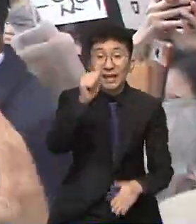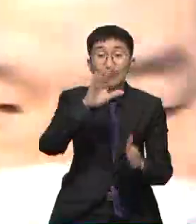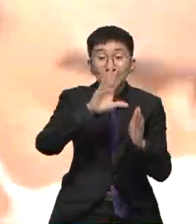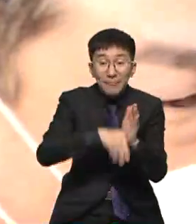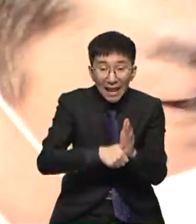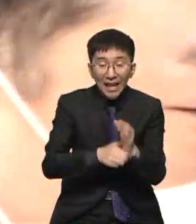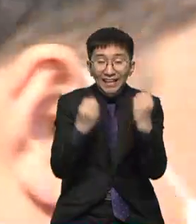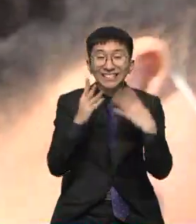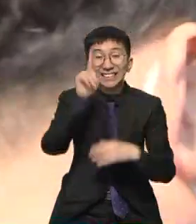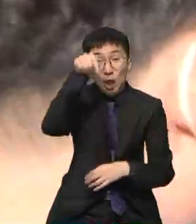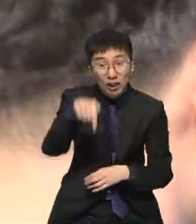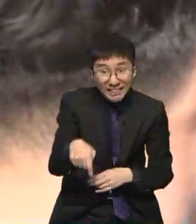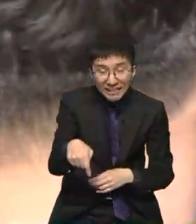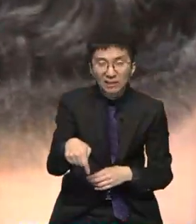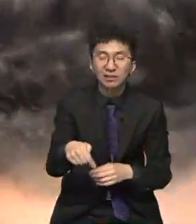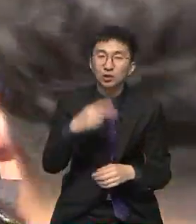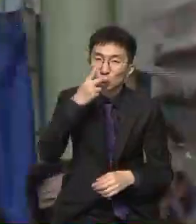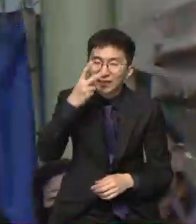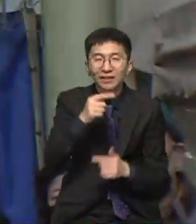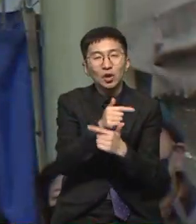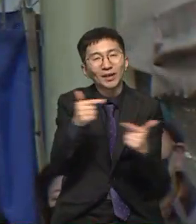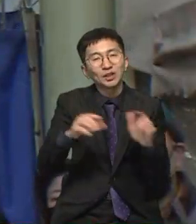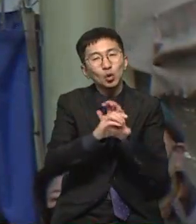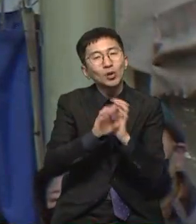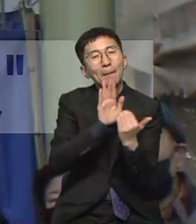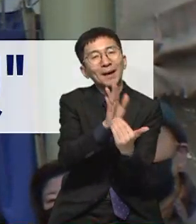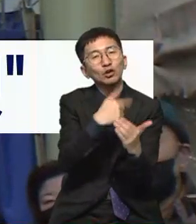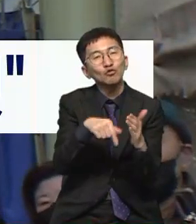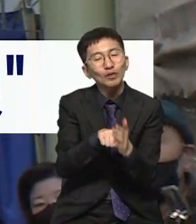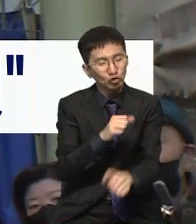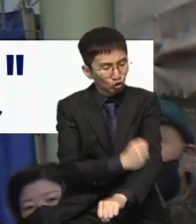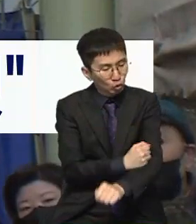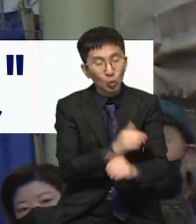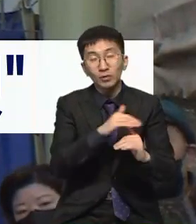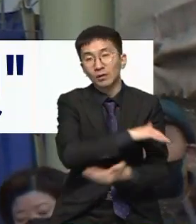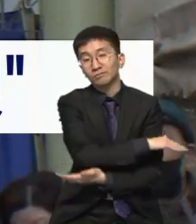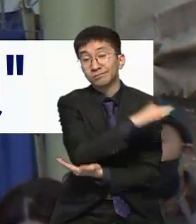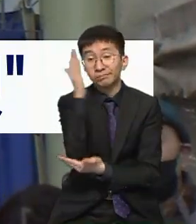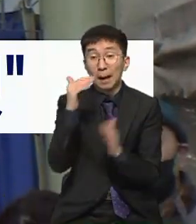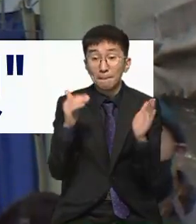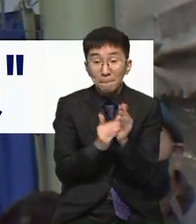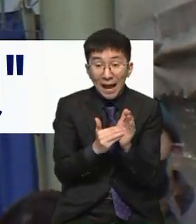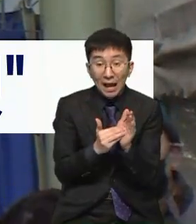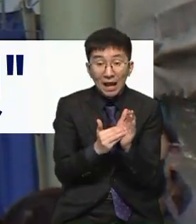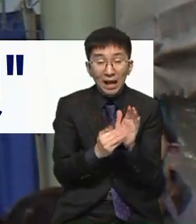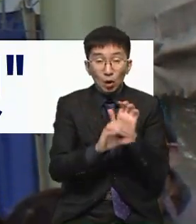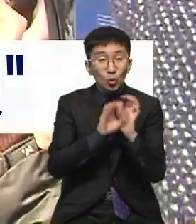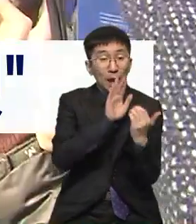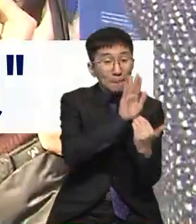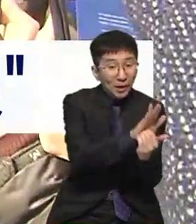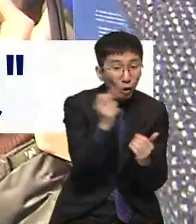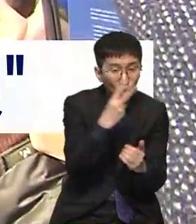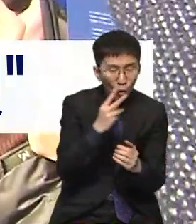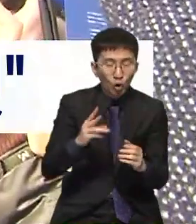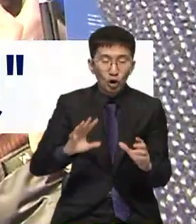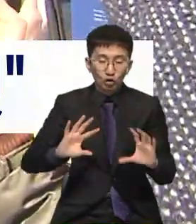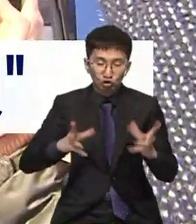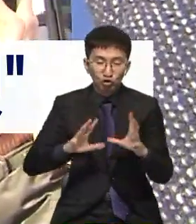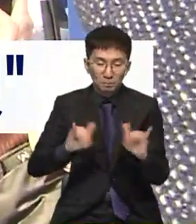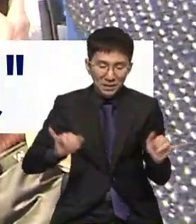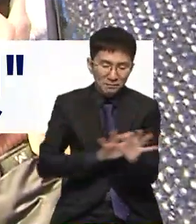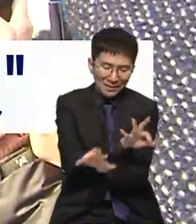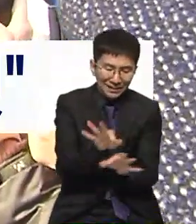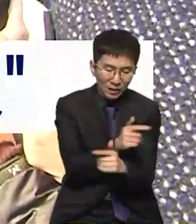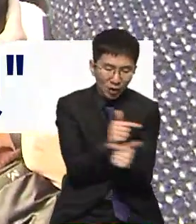신천지 전수조사 등 코로나 위기를 극복했던 행정 경험을 이야기하며 방역과 민생을 책임질 총사령관이 되겠다고